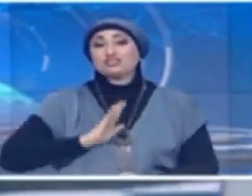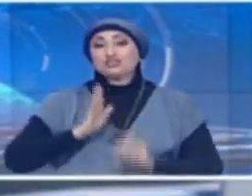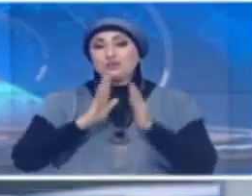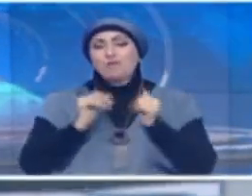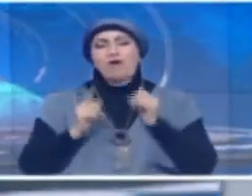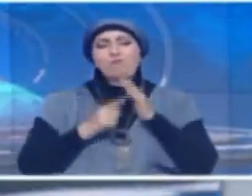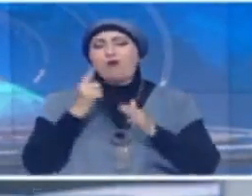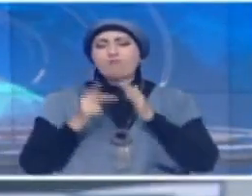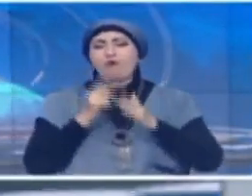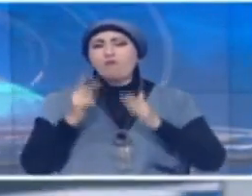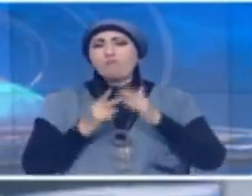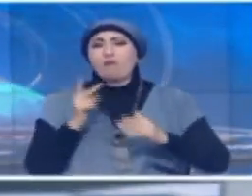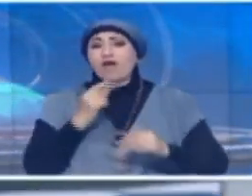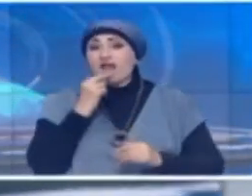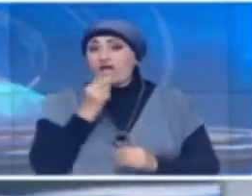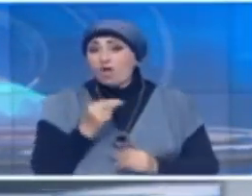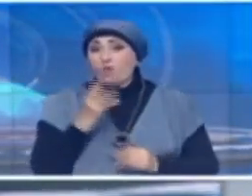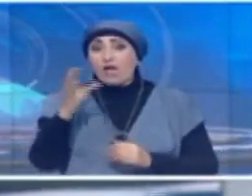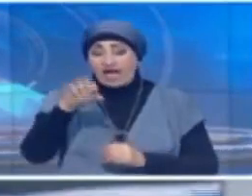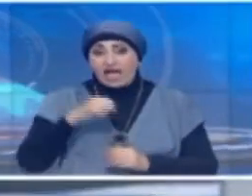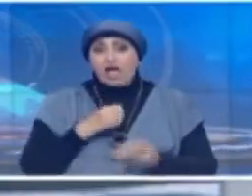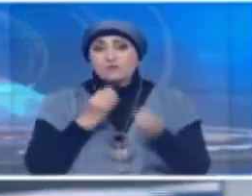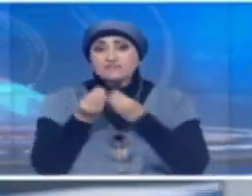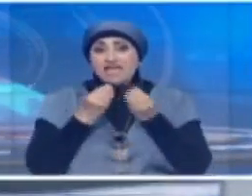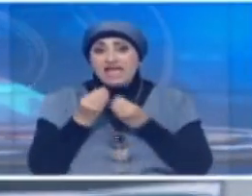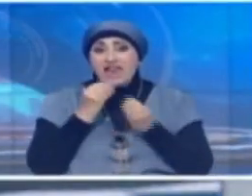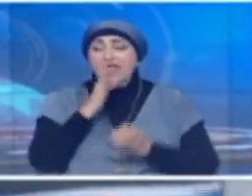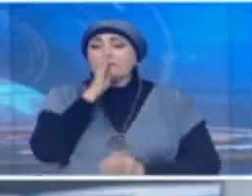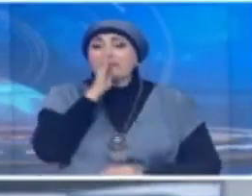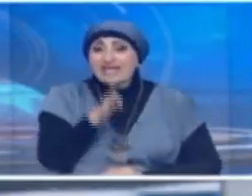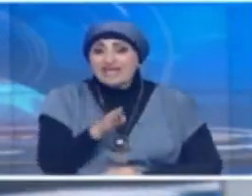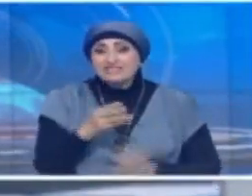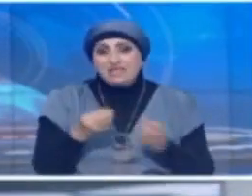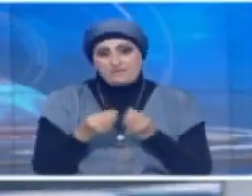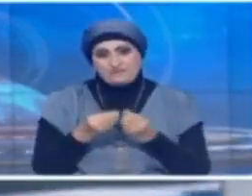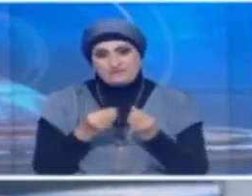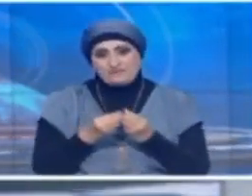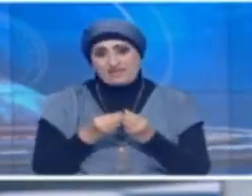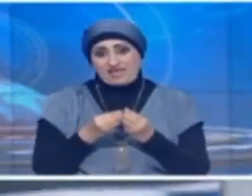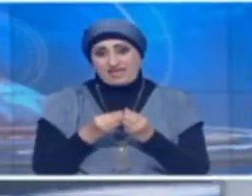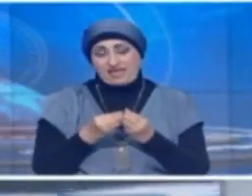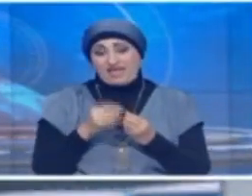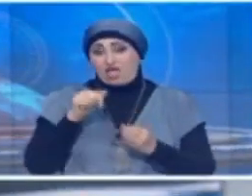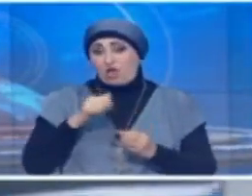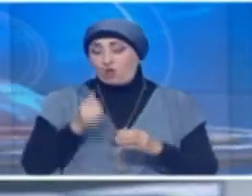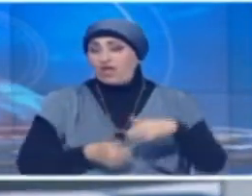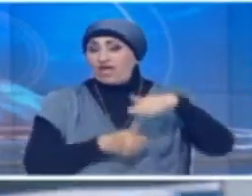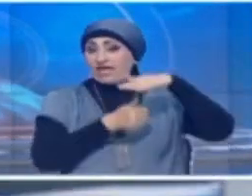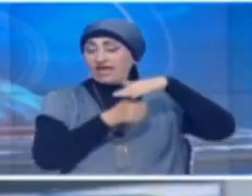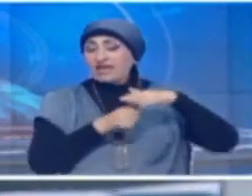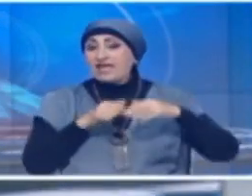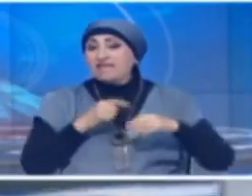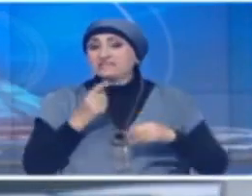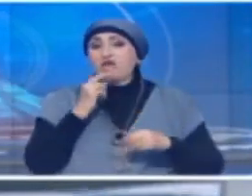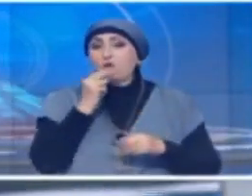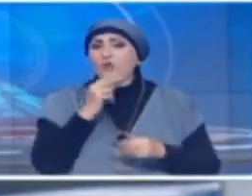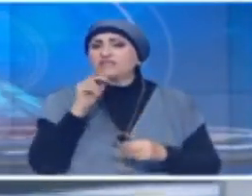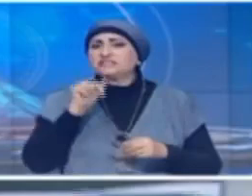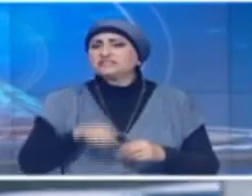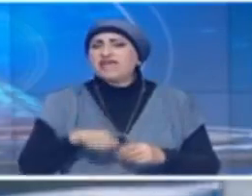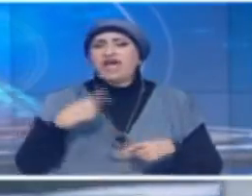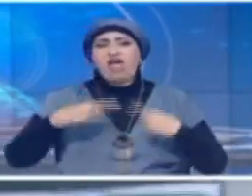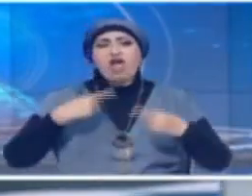مرة لحوار وطني جاد مع مؤسسة الرئاسة، وكانت هذه الدعوات